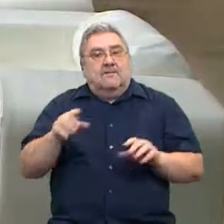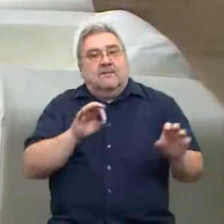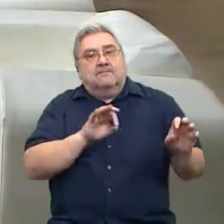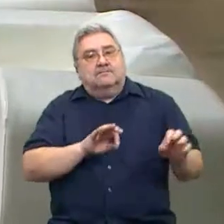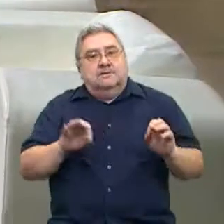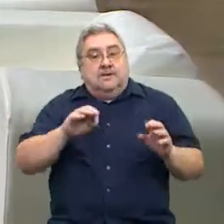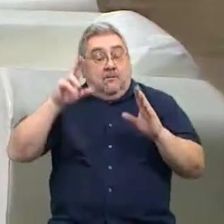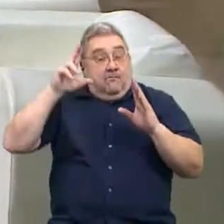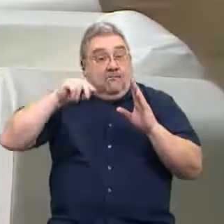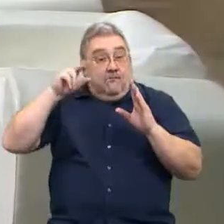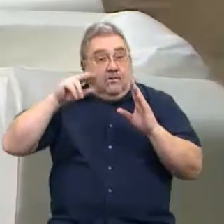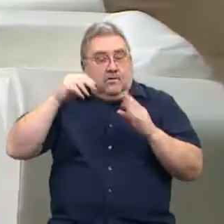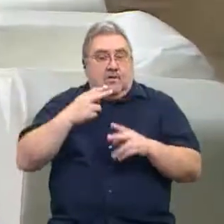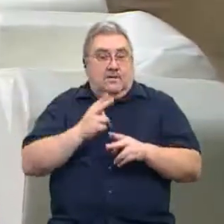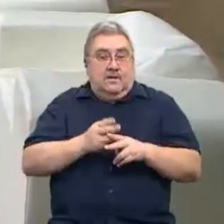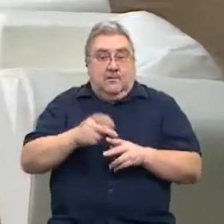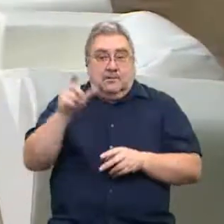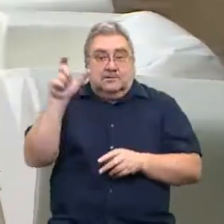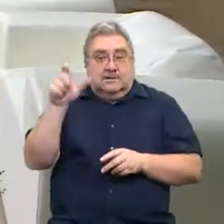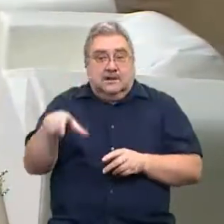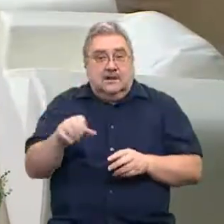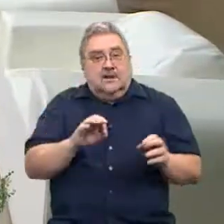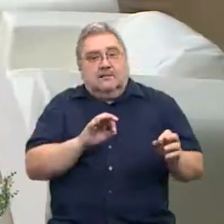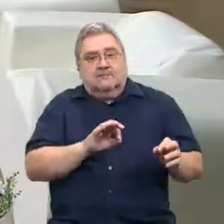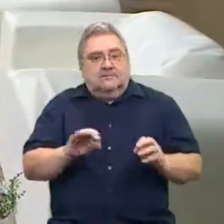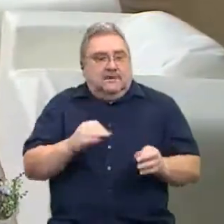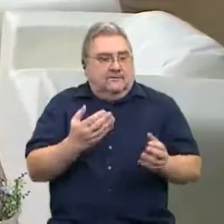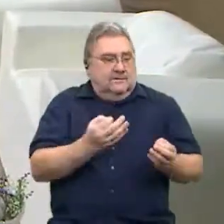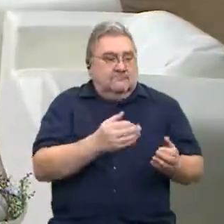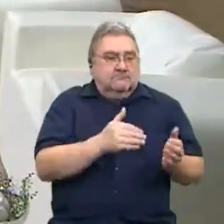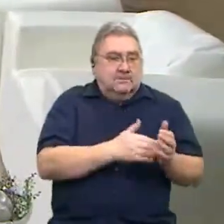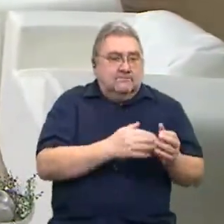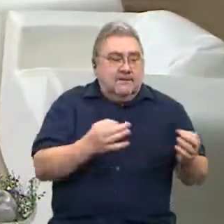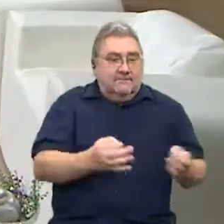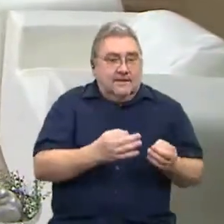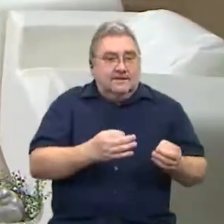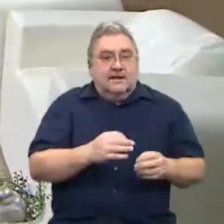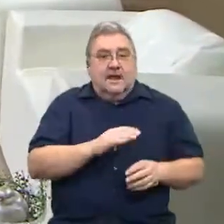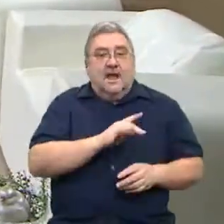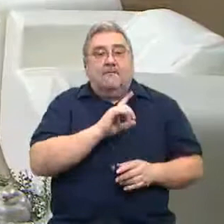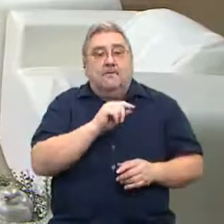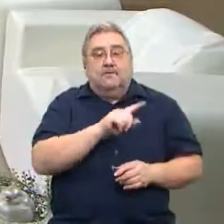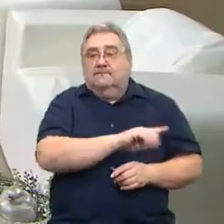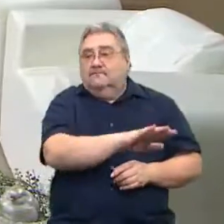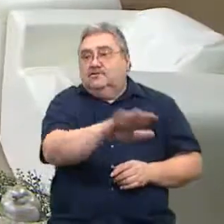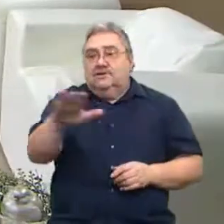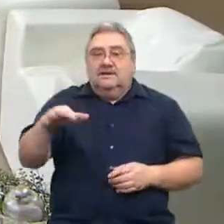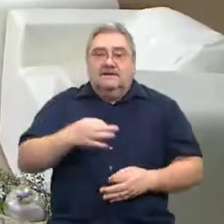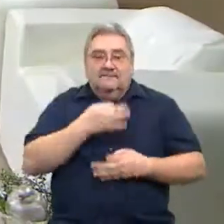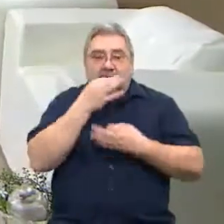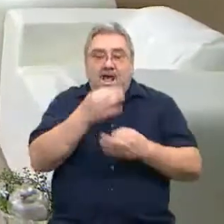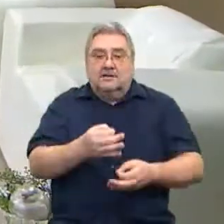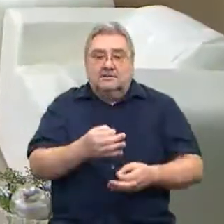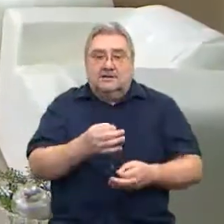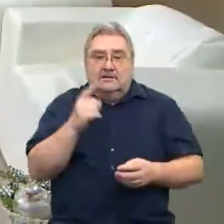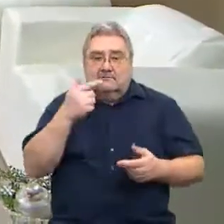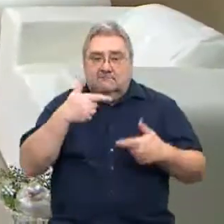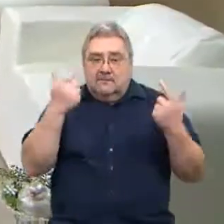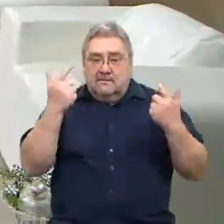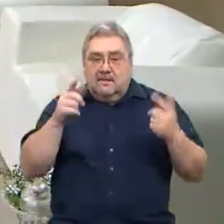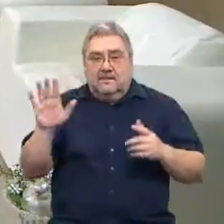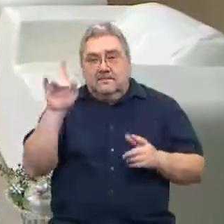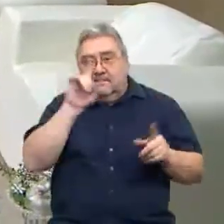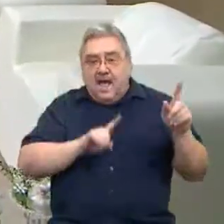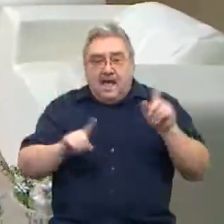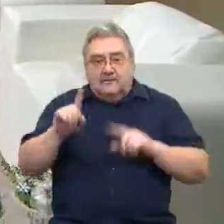třeba nějaké fotografie pacientů, připravíme si nějaké kazuistiky a postupně se k tomu všichni vyjádříme, dáme si na to nějaký deadline, třeba jednoho,